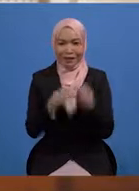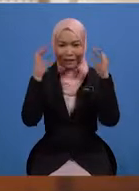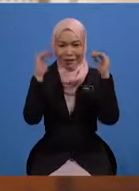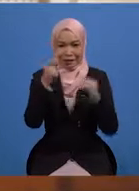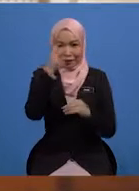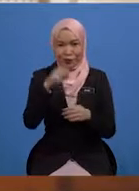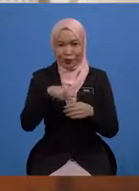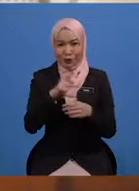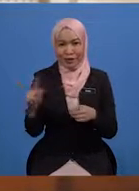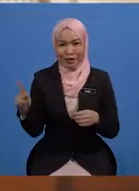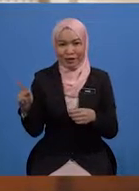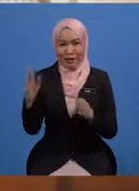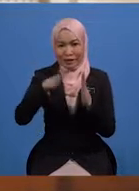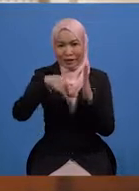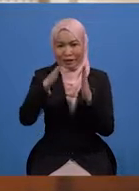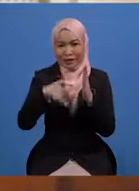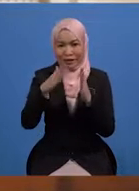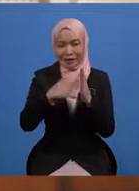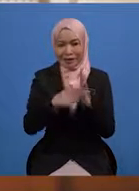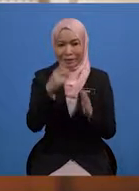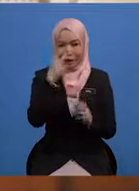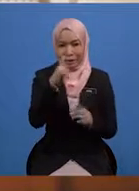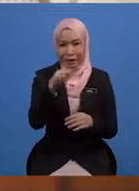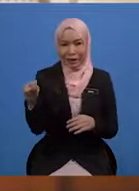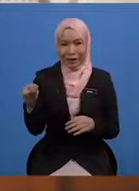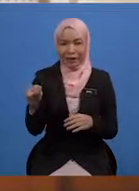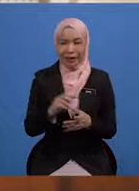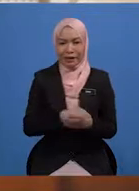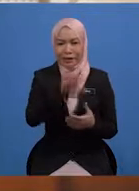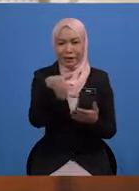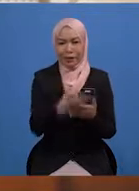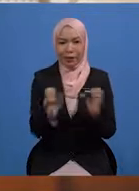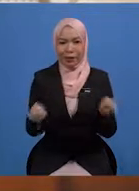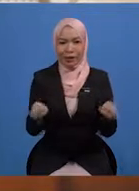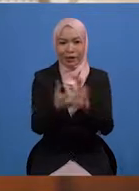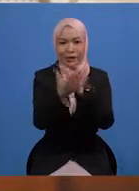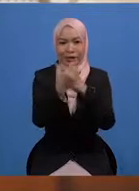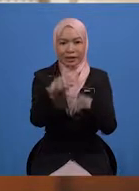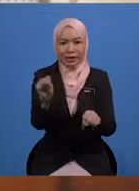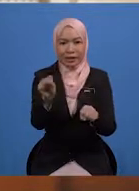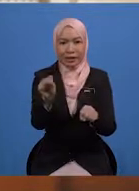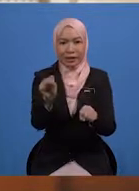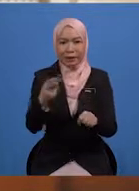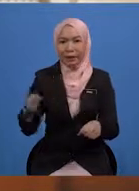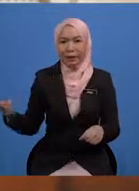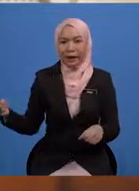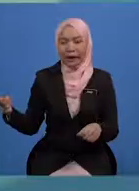menghasilkan catan landscape, kamu bolehlah menyediakan bahan-bahan seperti